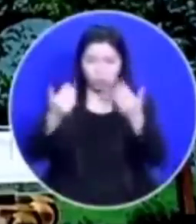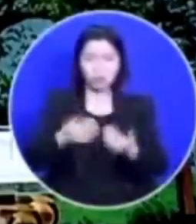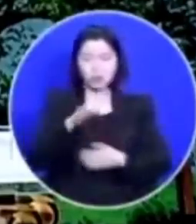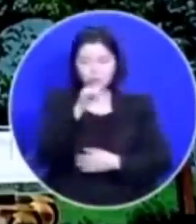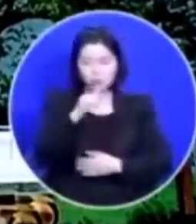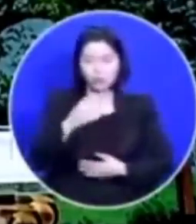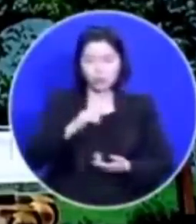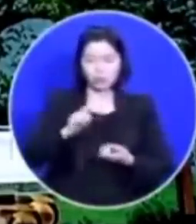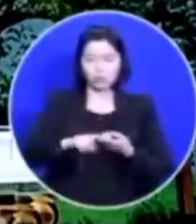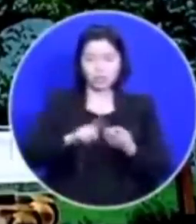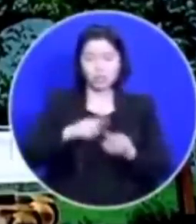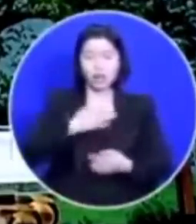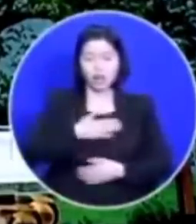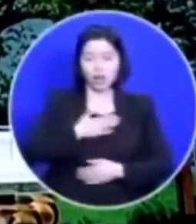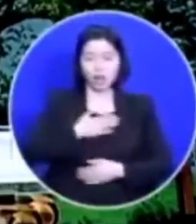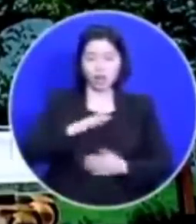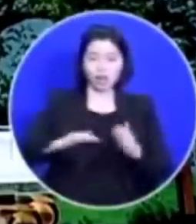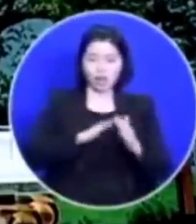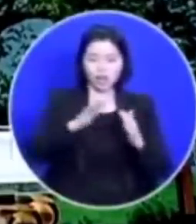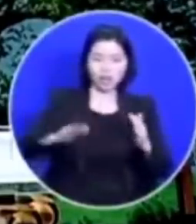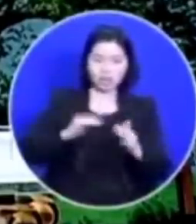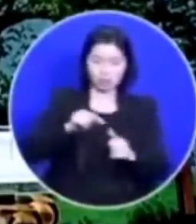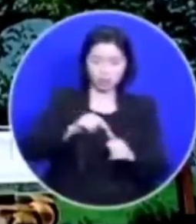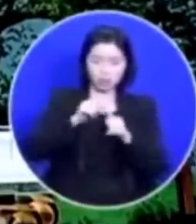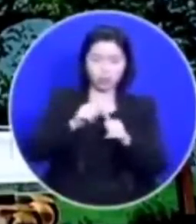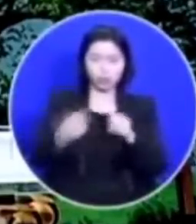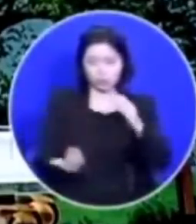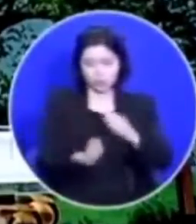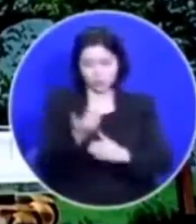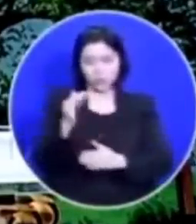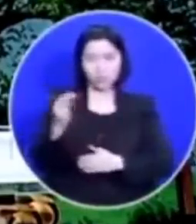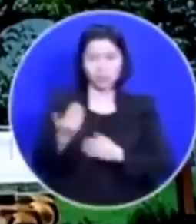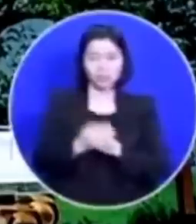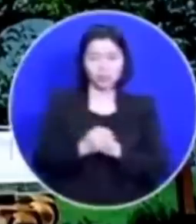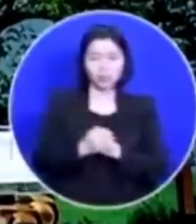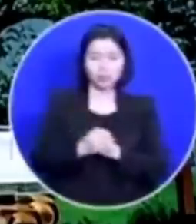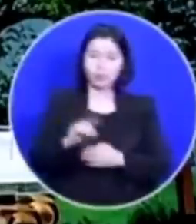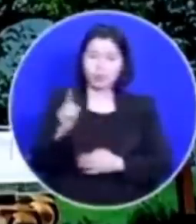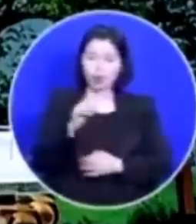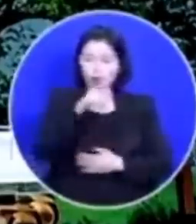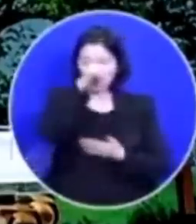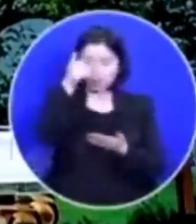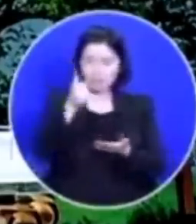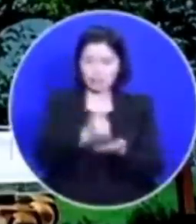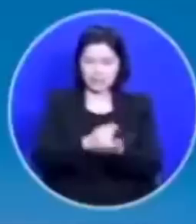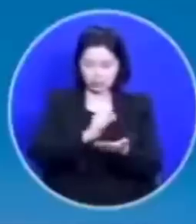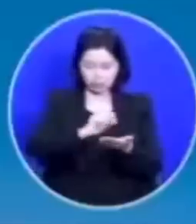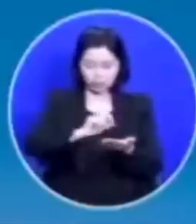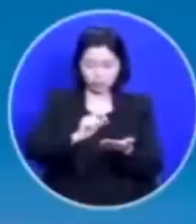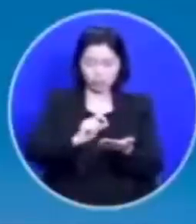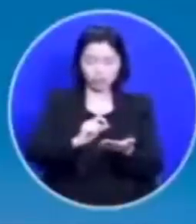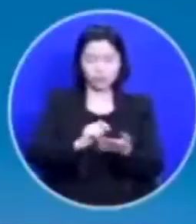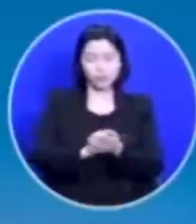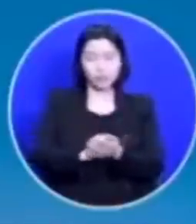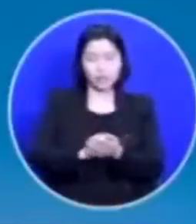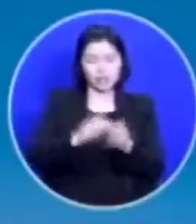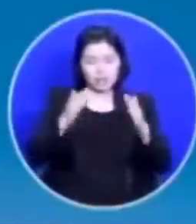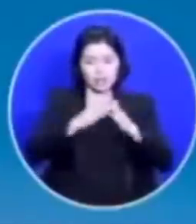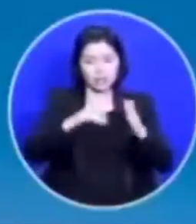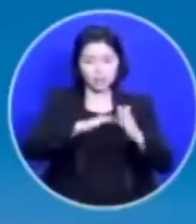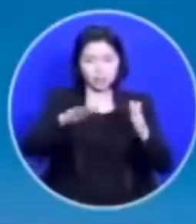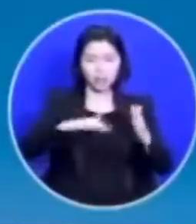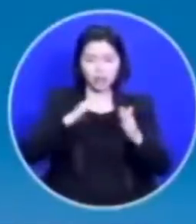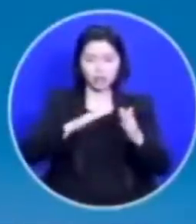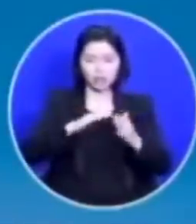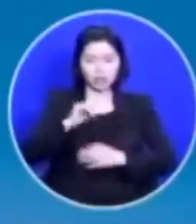됩니다 가정의 구원이 일어나요 어느 장로님이 쓰신 일 입니다 집안에